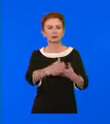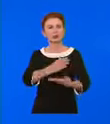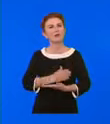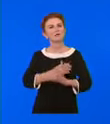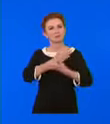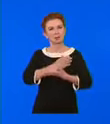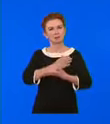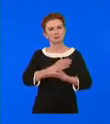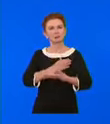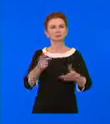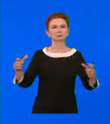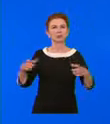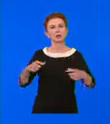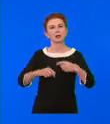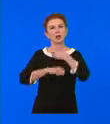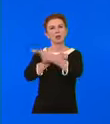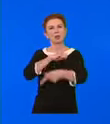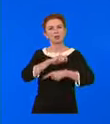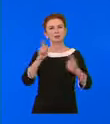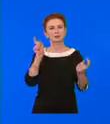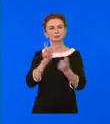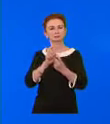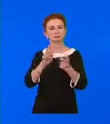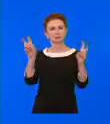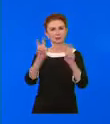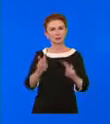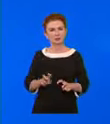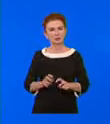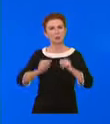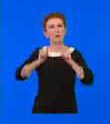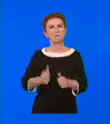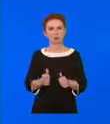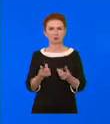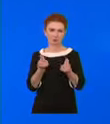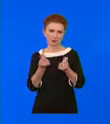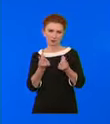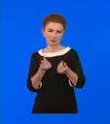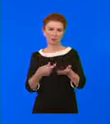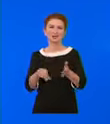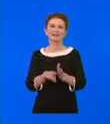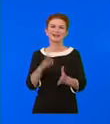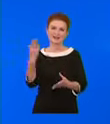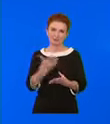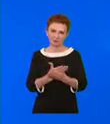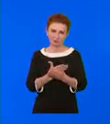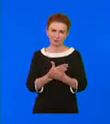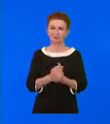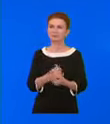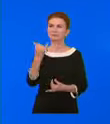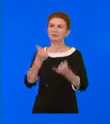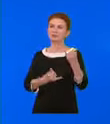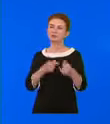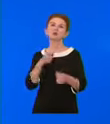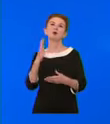w ramach tarczy antykryzysowej, postojowego, które oferujemy dla tych firm, jak również jeśli są to firmy